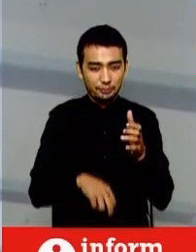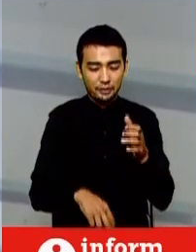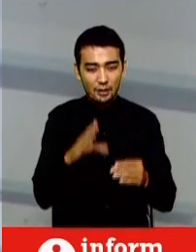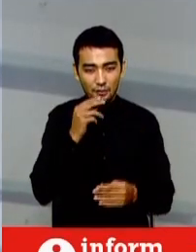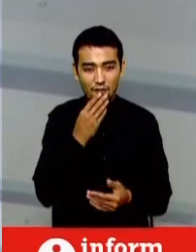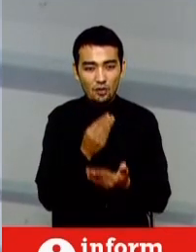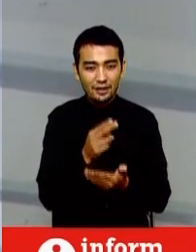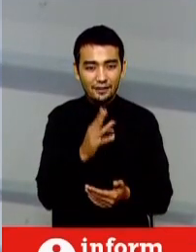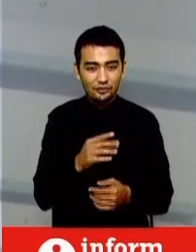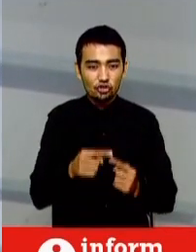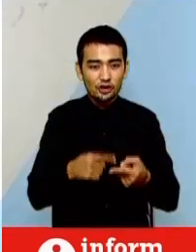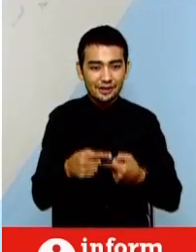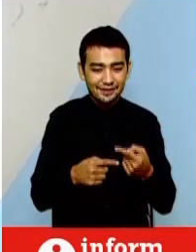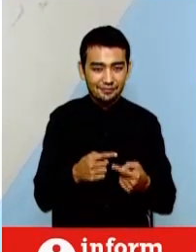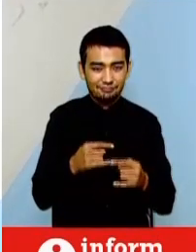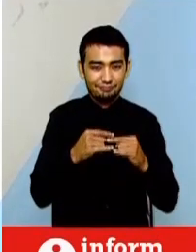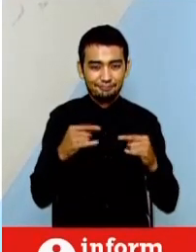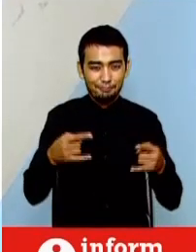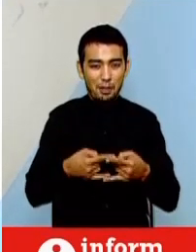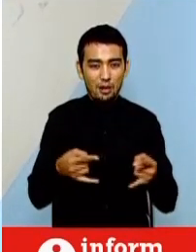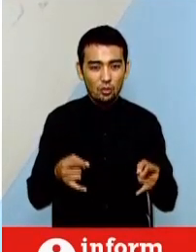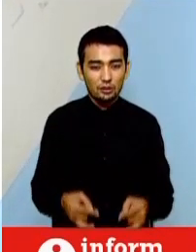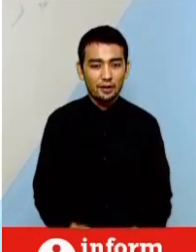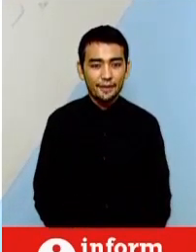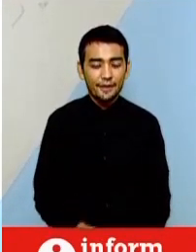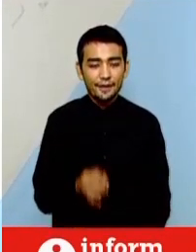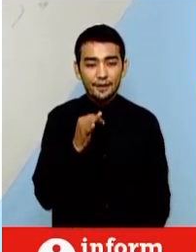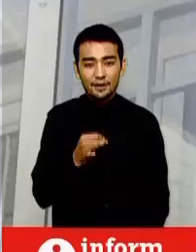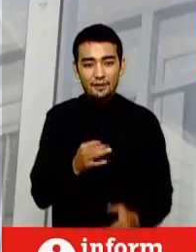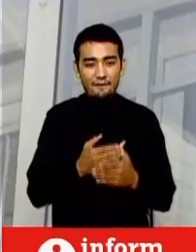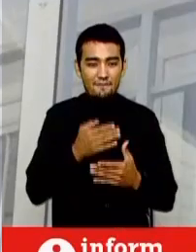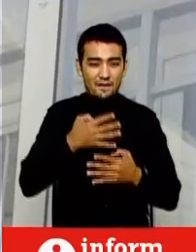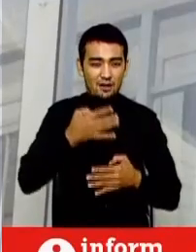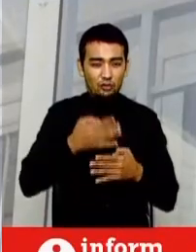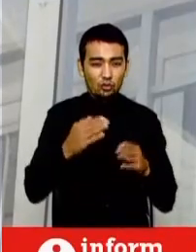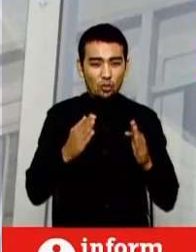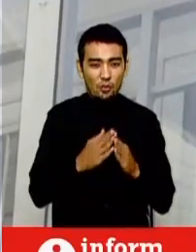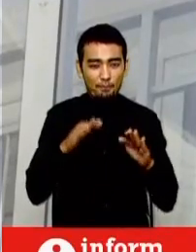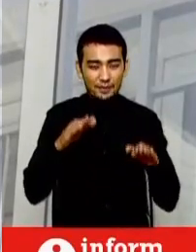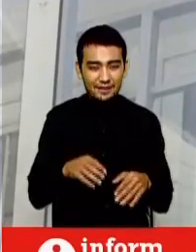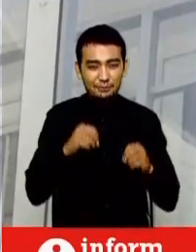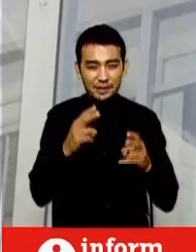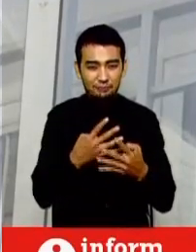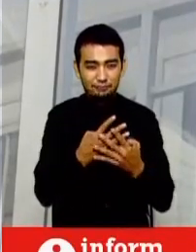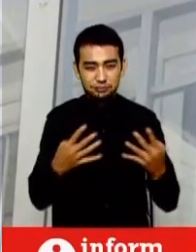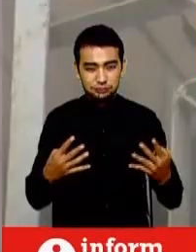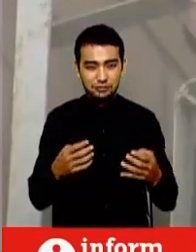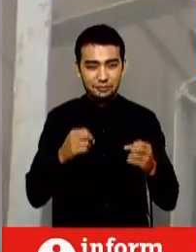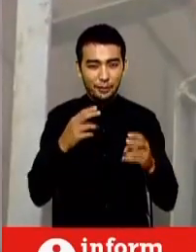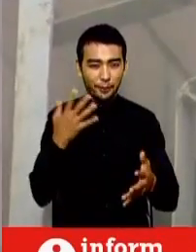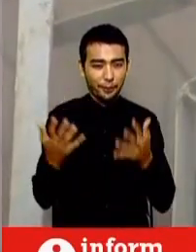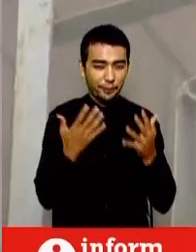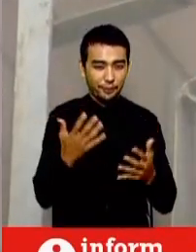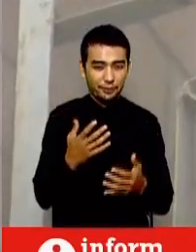квартиру через нижестоящие. Также в высотных домах делают так называемые незадымляемые лестничные клетки, открытые, продуваемые